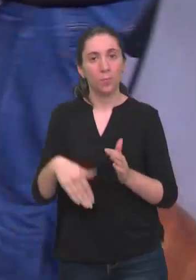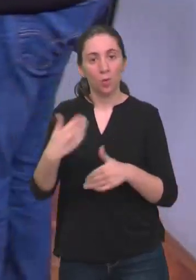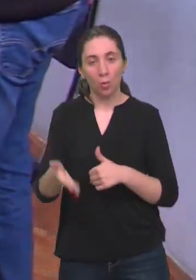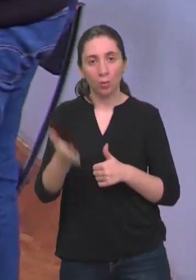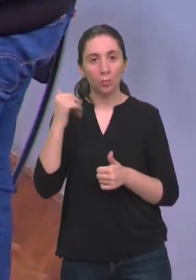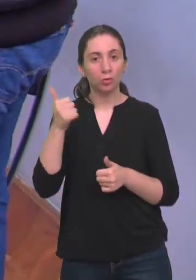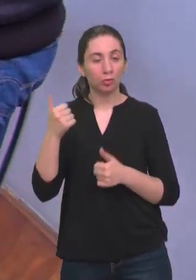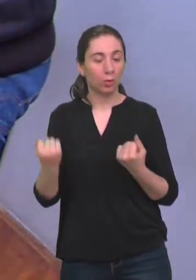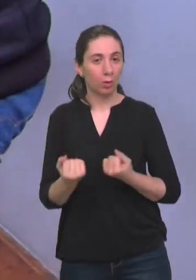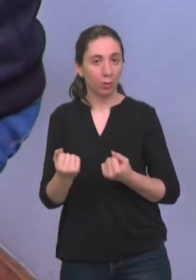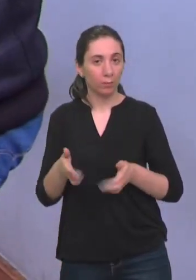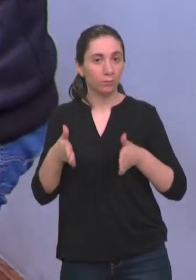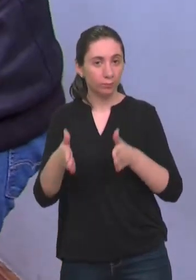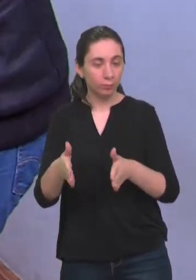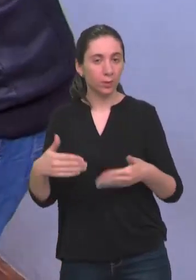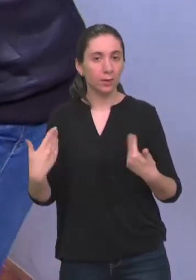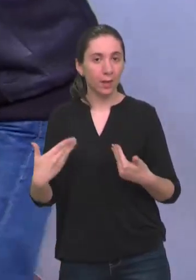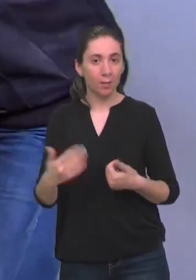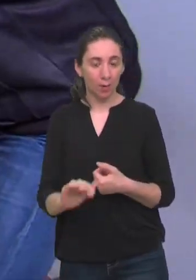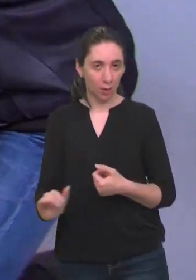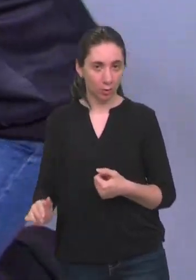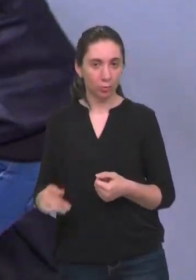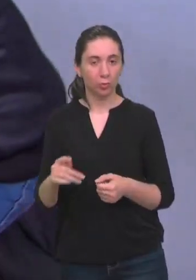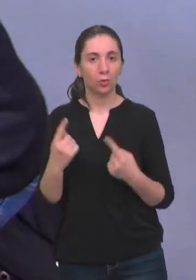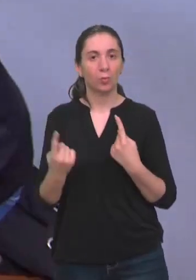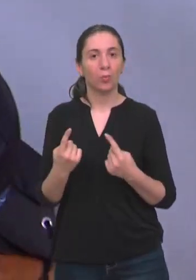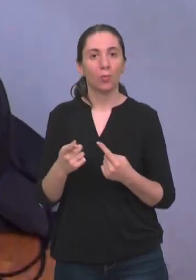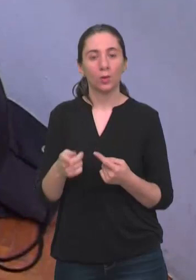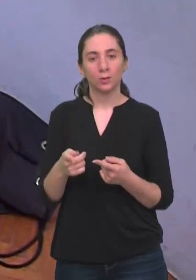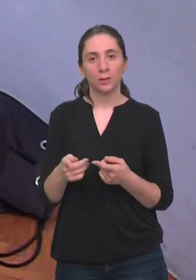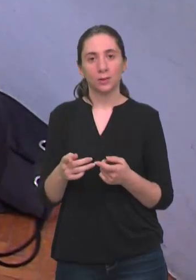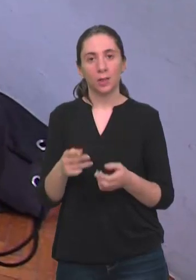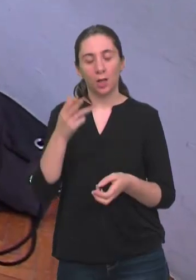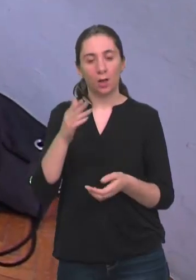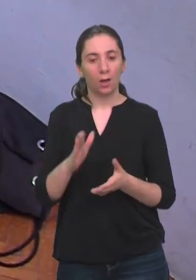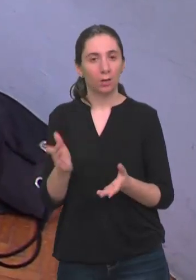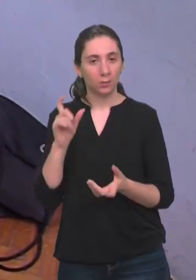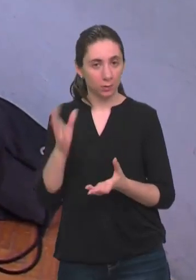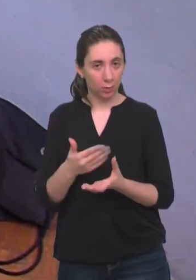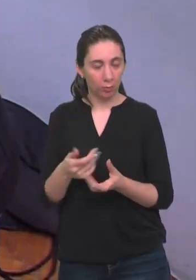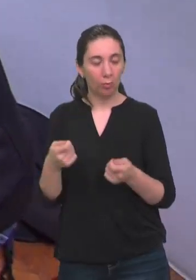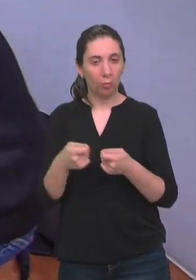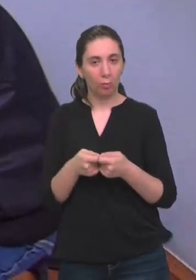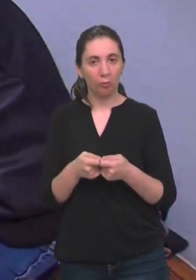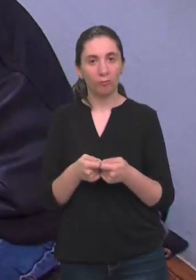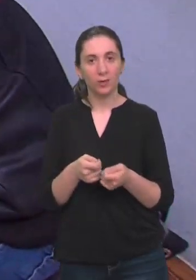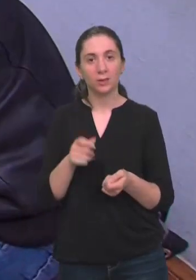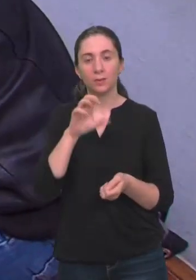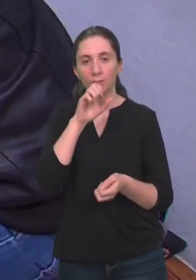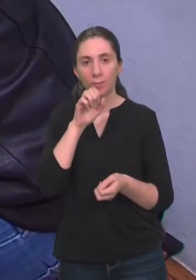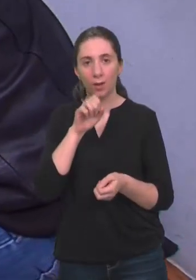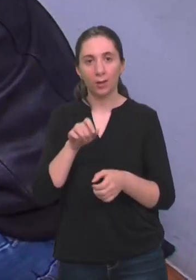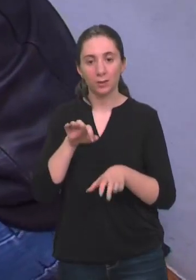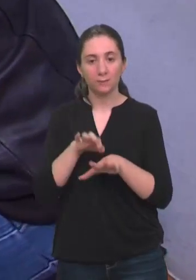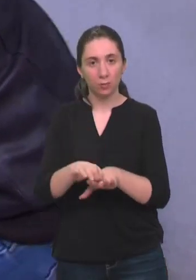jedna aktivnost usmjerena najmlađima. Promocija slikovnice Udruge slijepih Uska o psima vodičima slijepih osoba Zola i